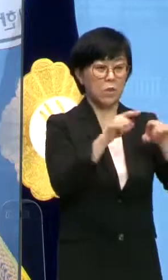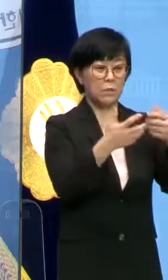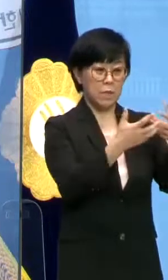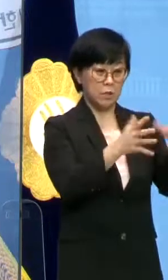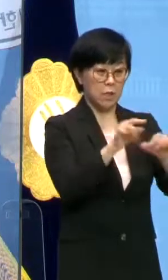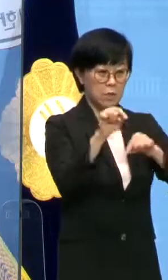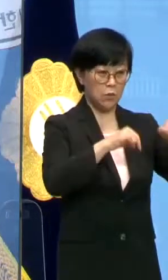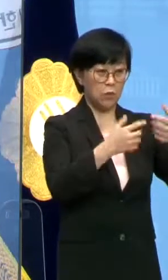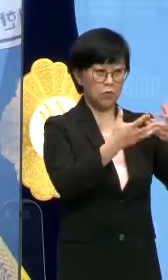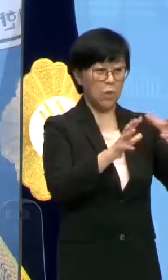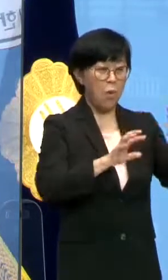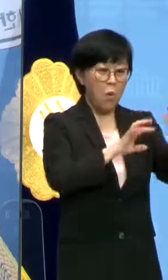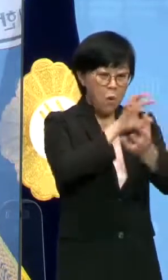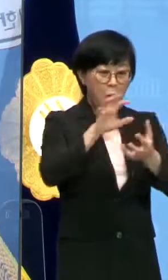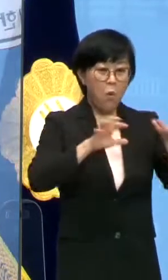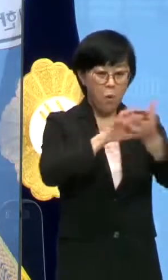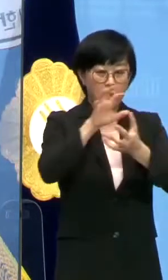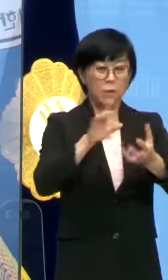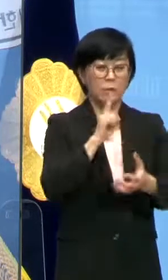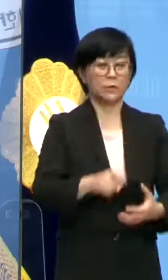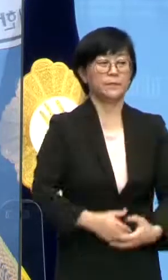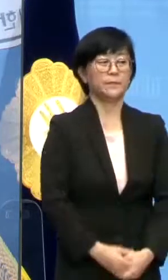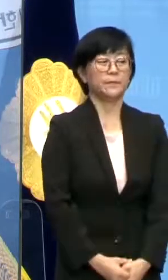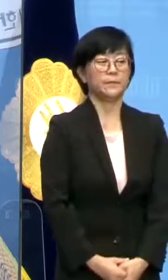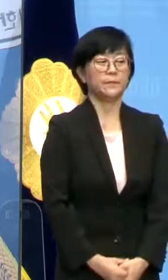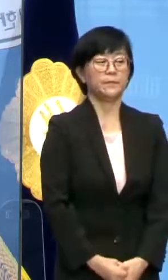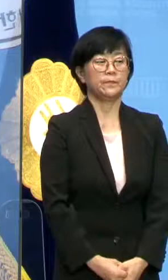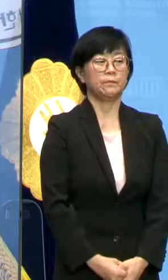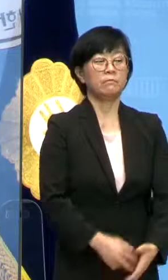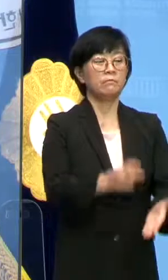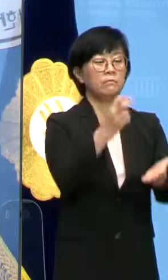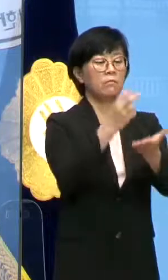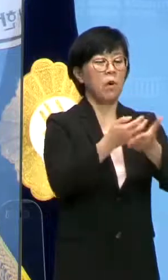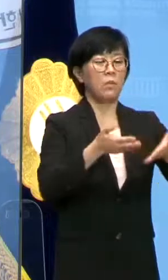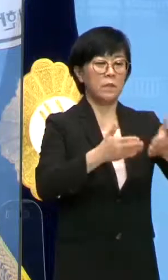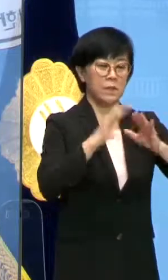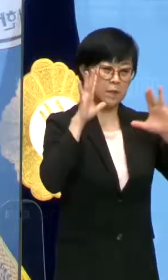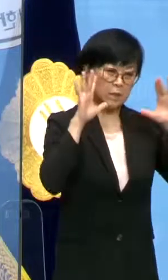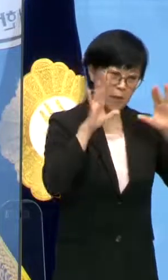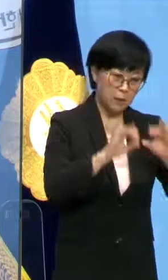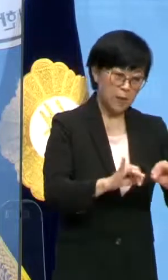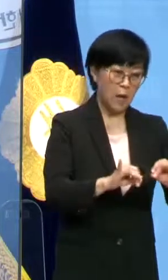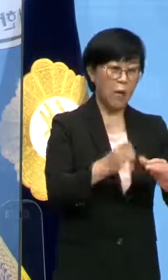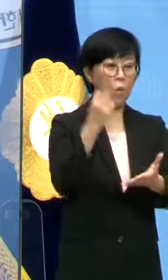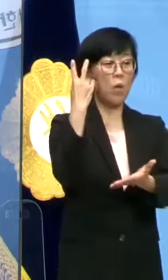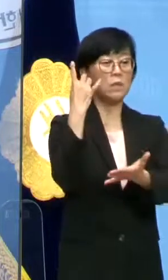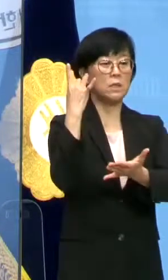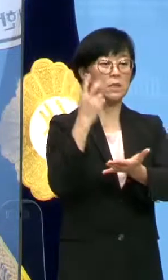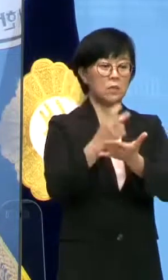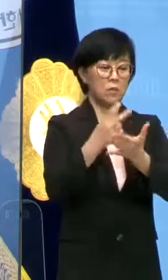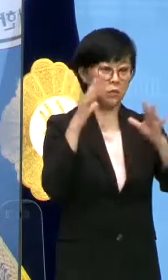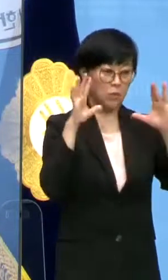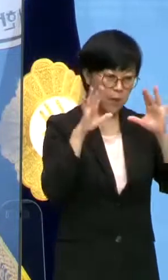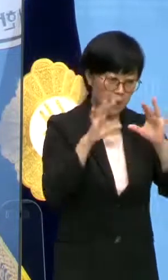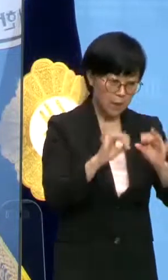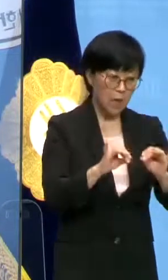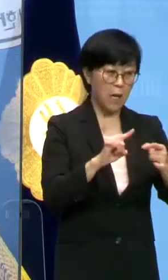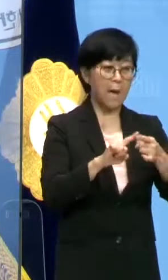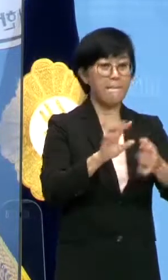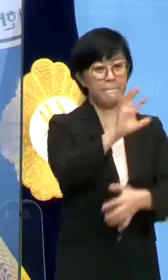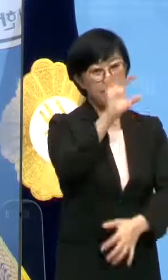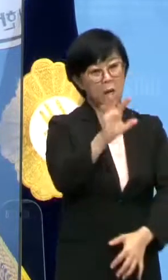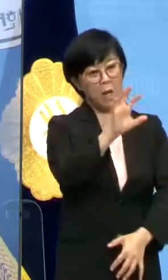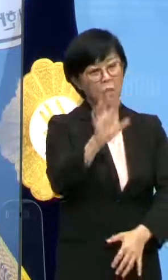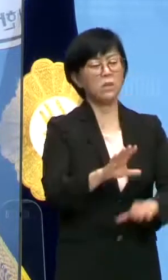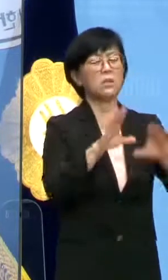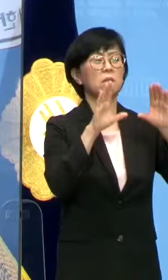지도부의 입장은 혼란스럽게 그지없습니다 법 제정의 찬성한다 원칙적으로 동의한다 라는 반복